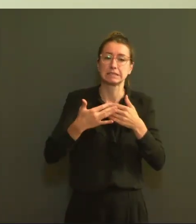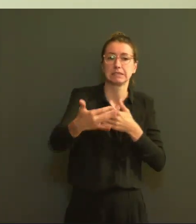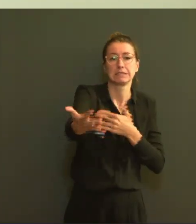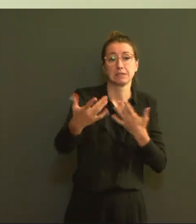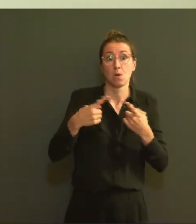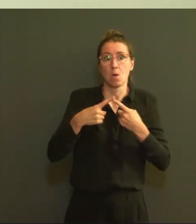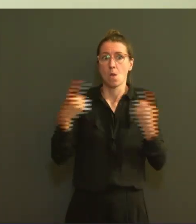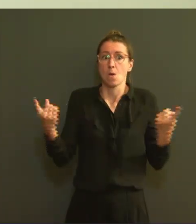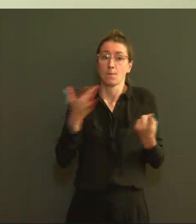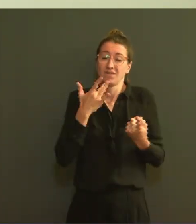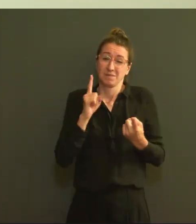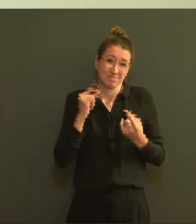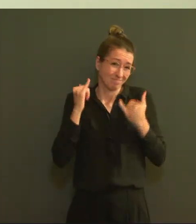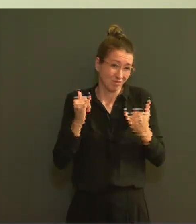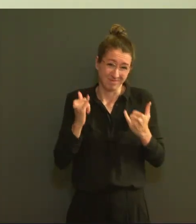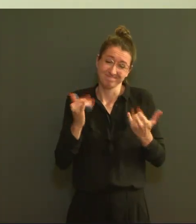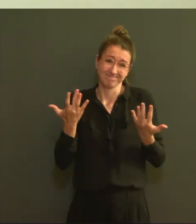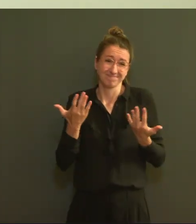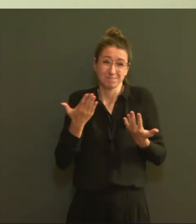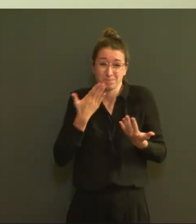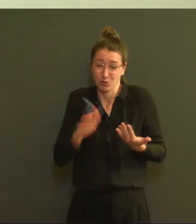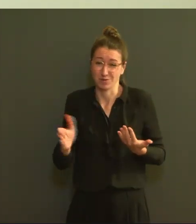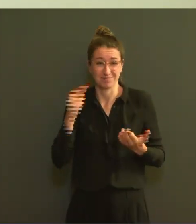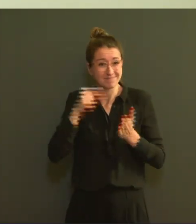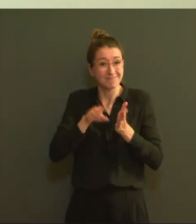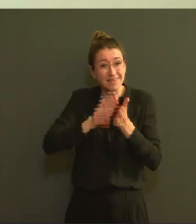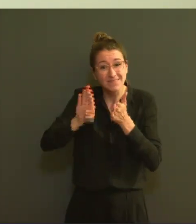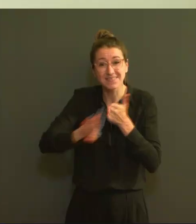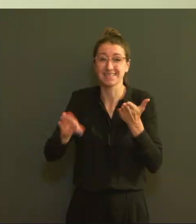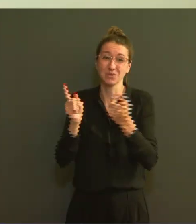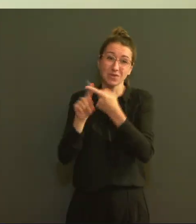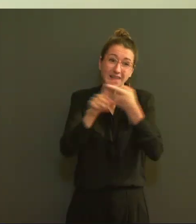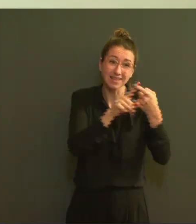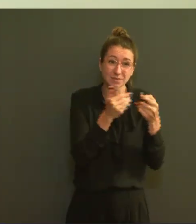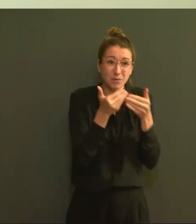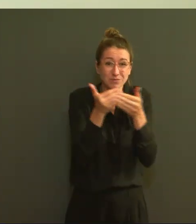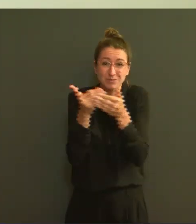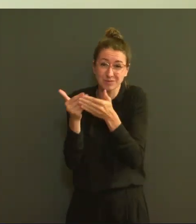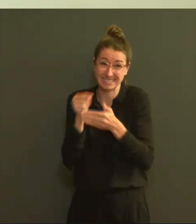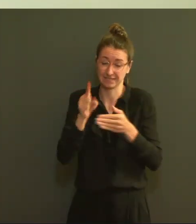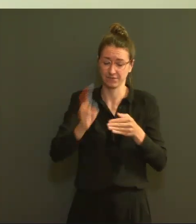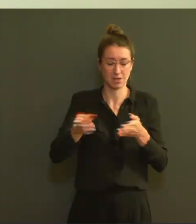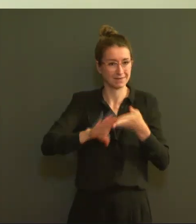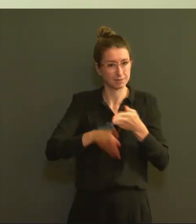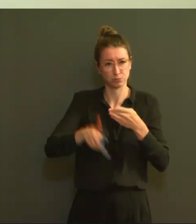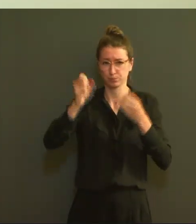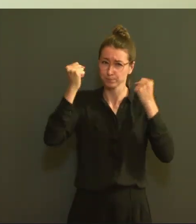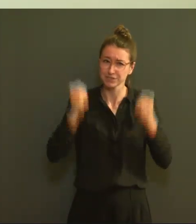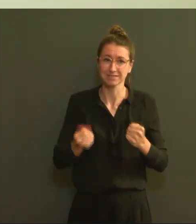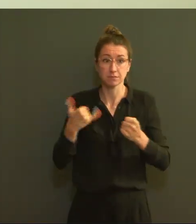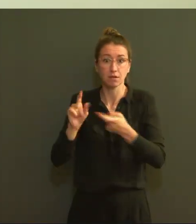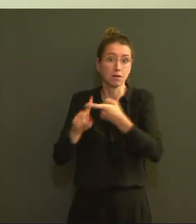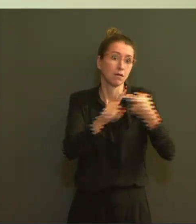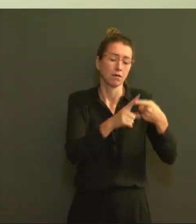de diminuer les contacts rapprochés parce que c'est vraiment ça qui favorise la propagation du virus, mais il faudra trouver un juste